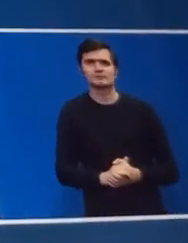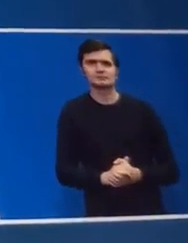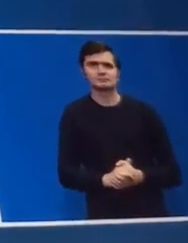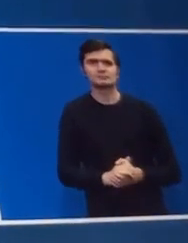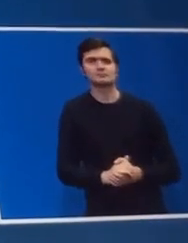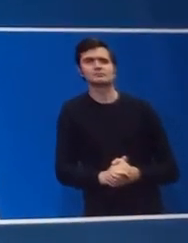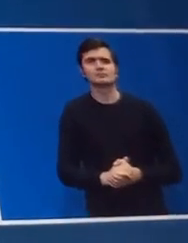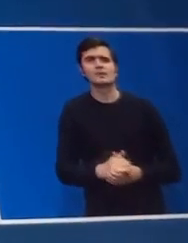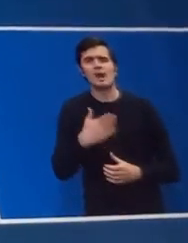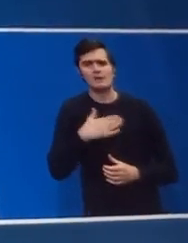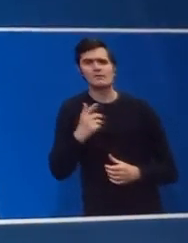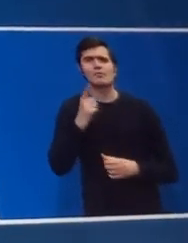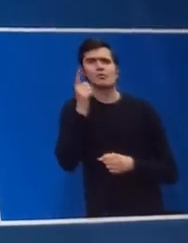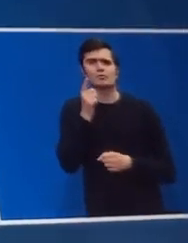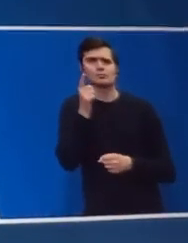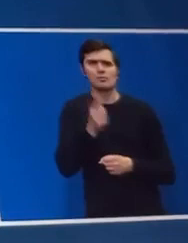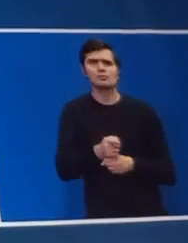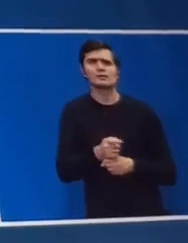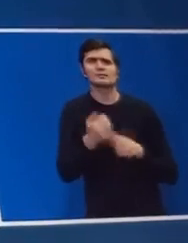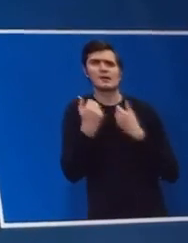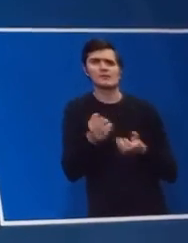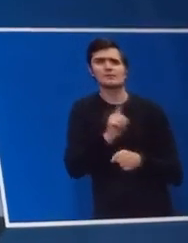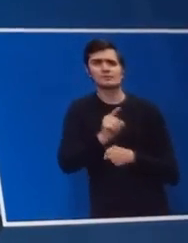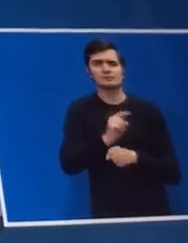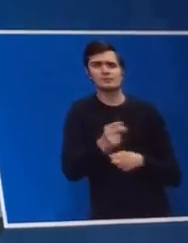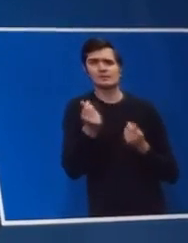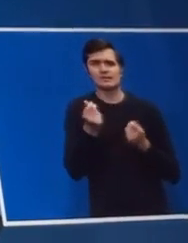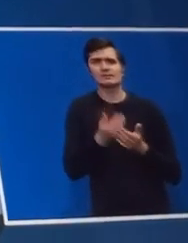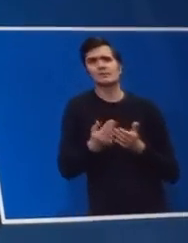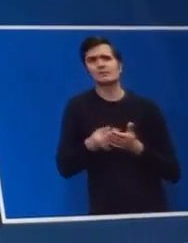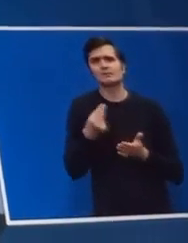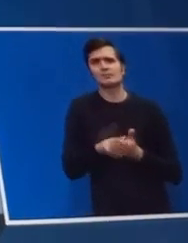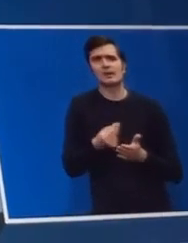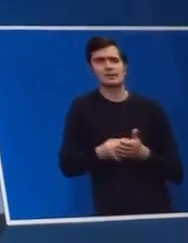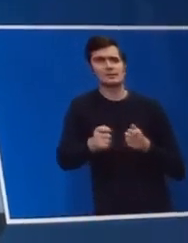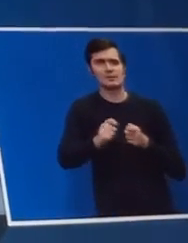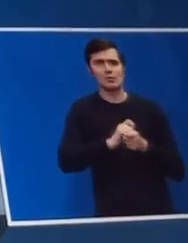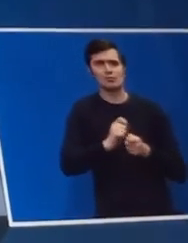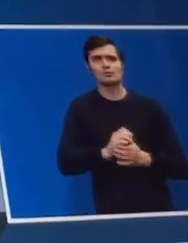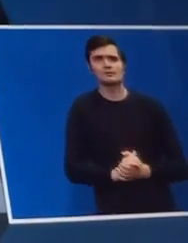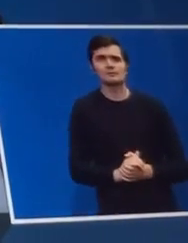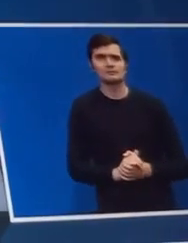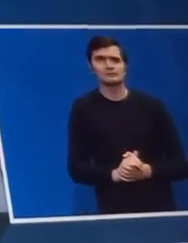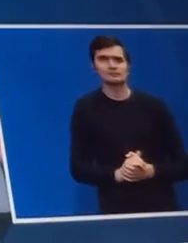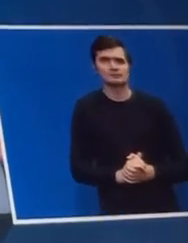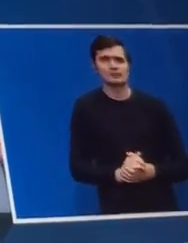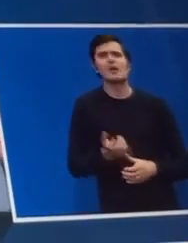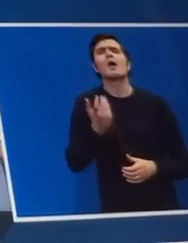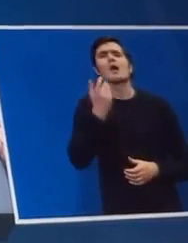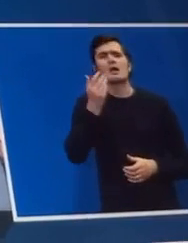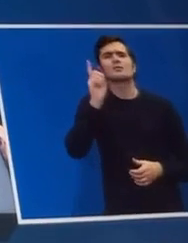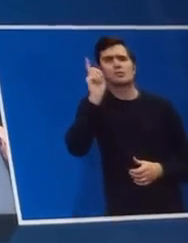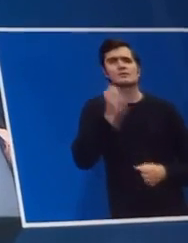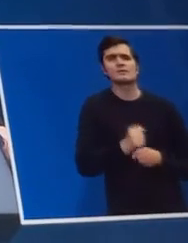avem o ordonanță care a oferit încă un instrument de finanțare pentru plata de conturilor la această schemă. Dar când se vor